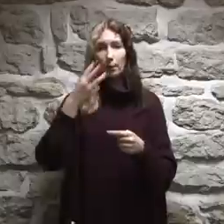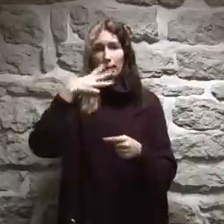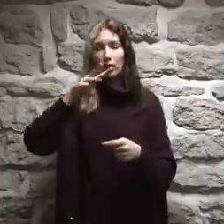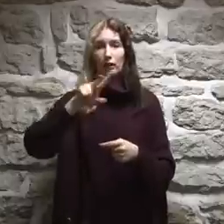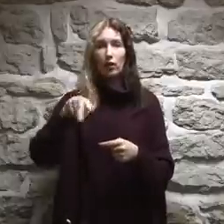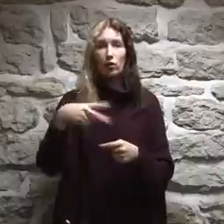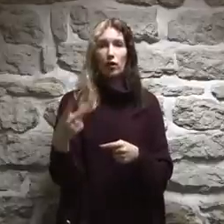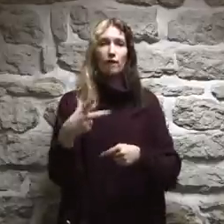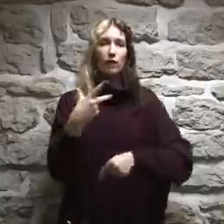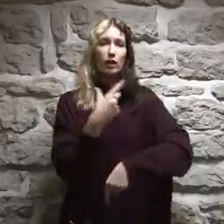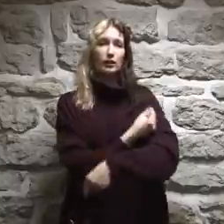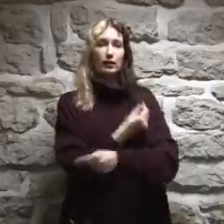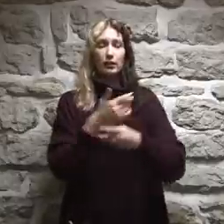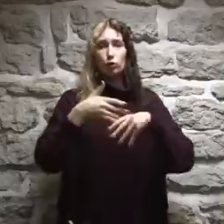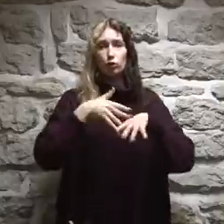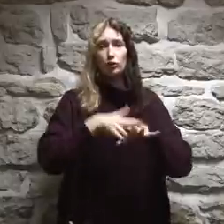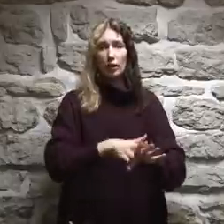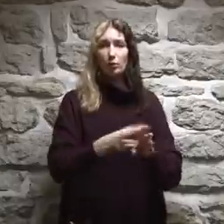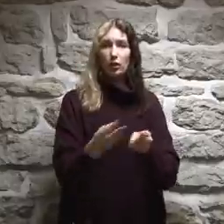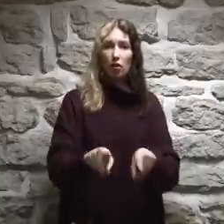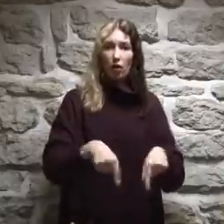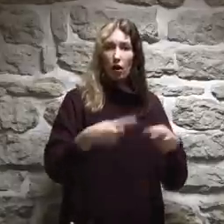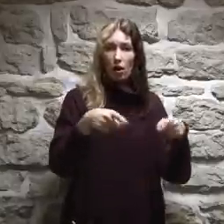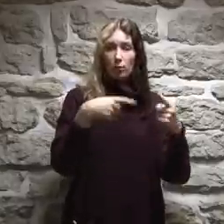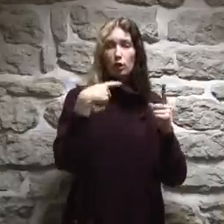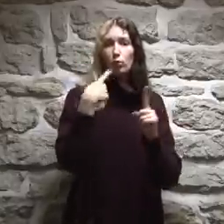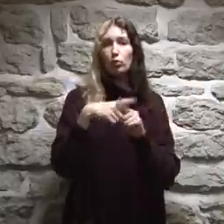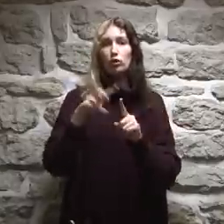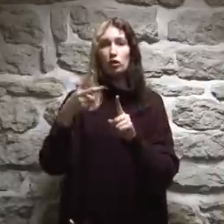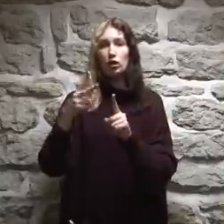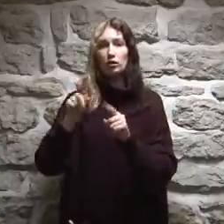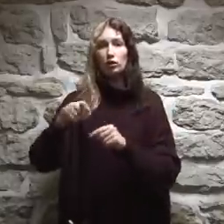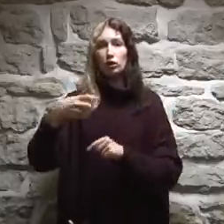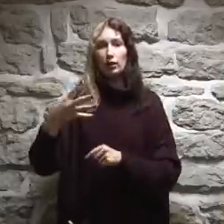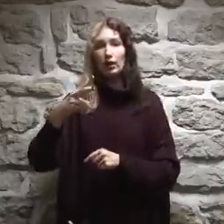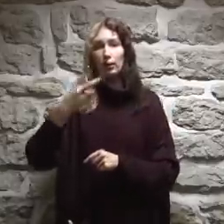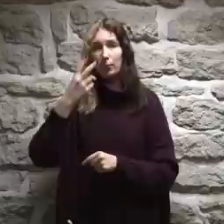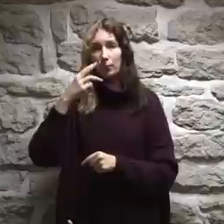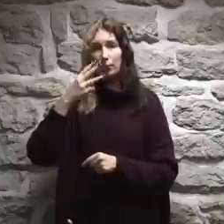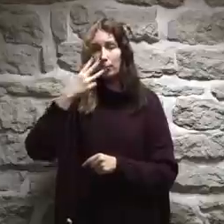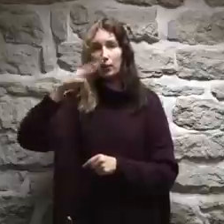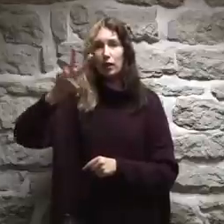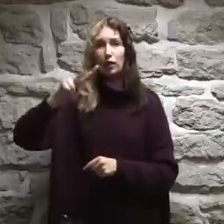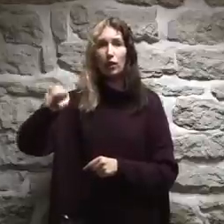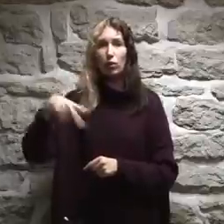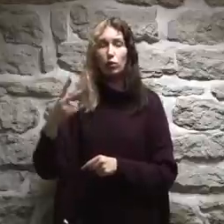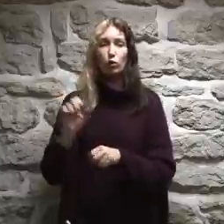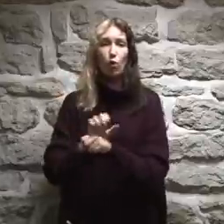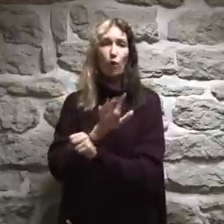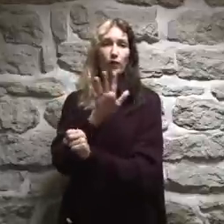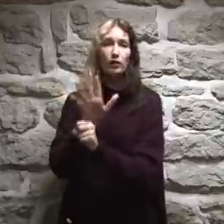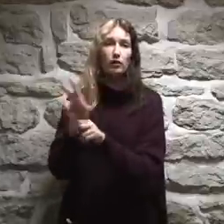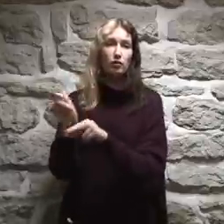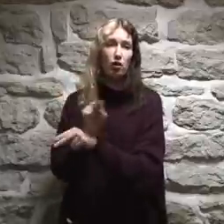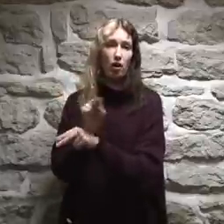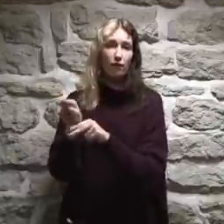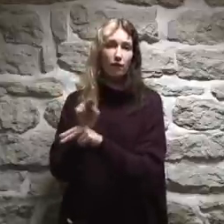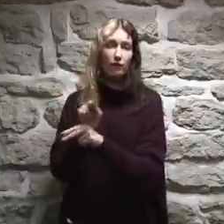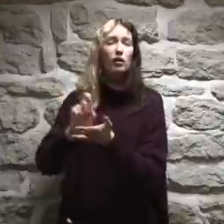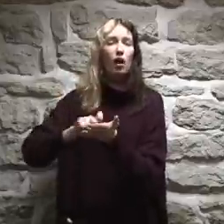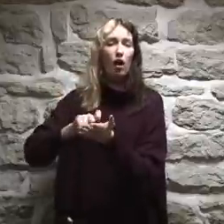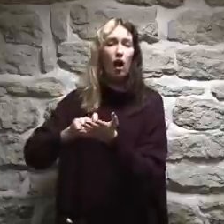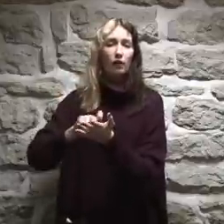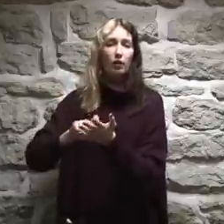süsteemi väljatöötamiseks ja lisaks siis veel 12,4 miljonit eurot COVID-i ravimite